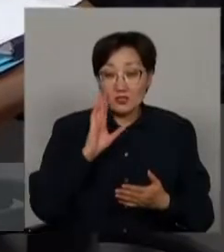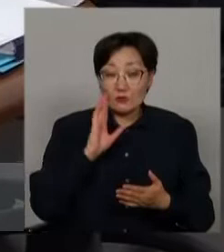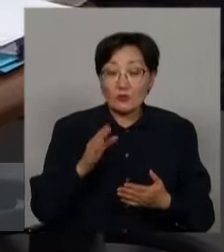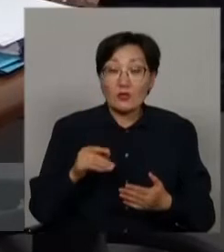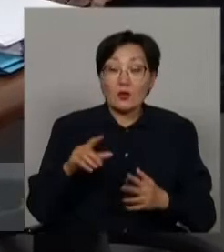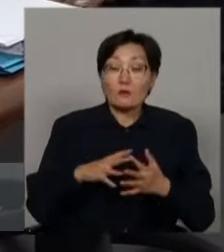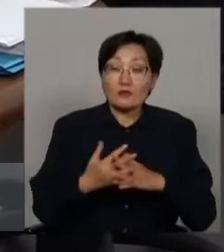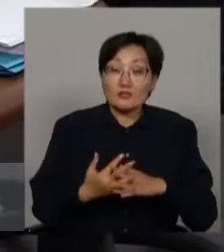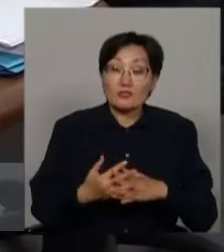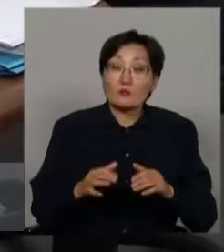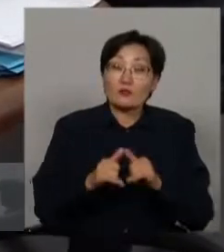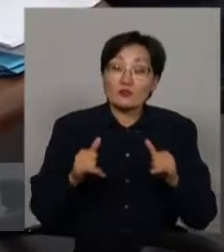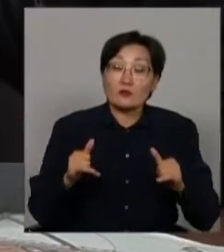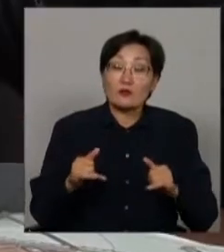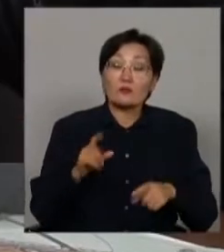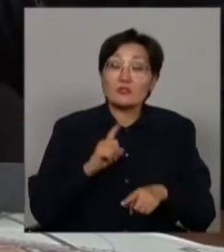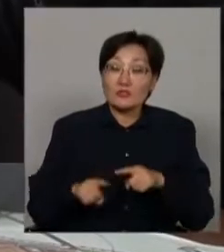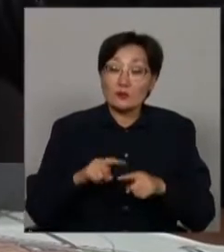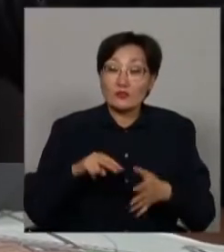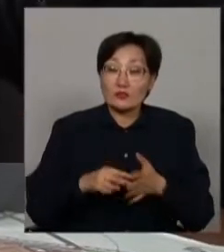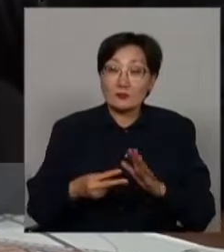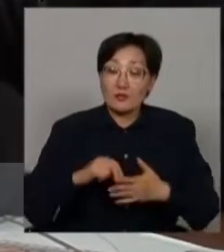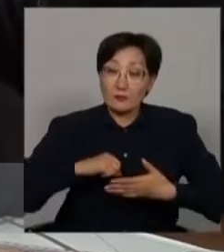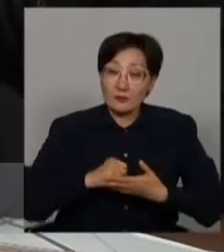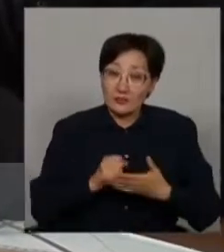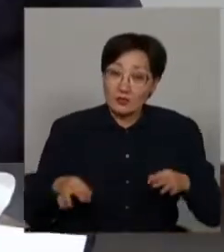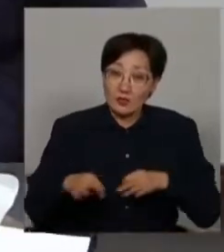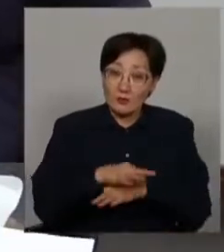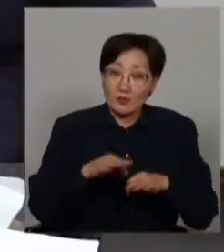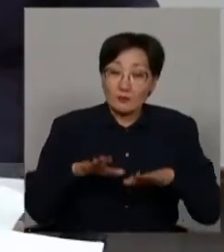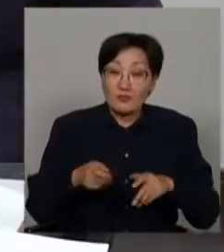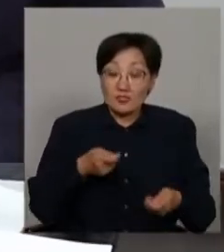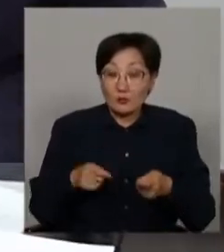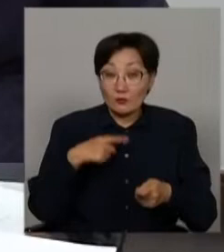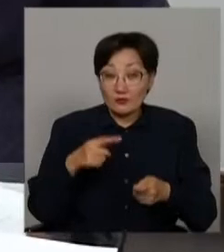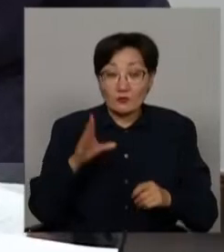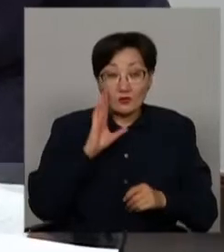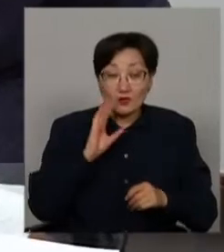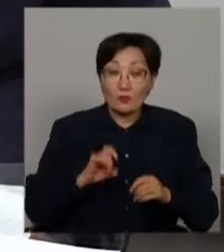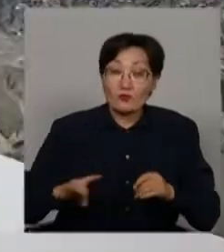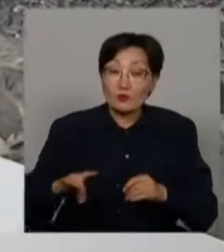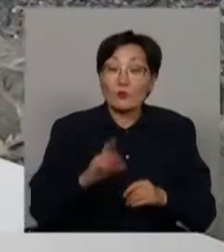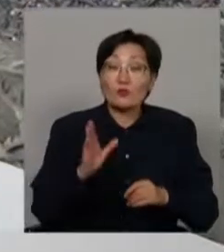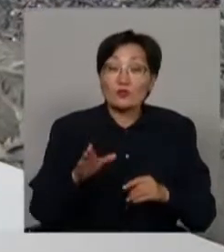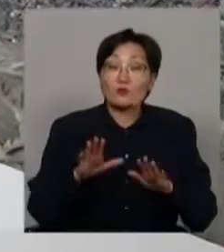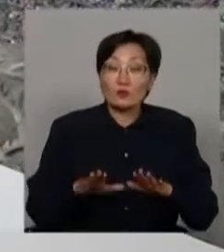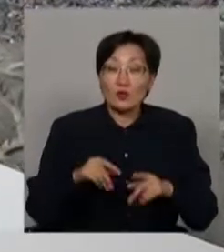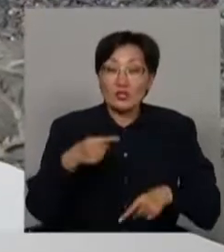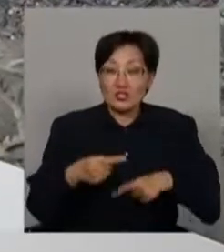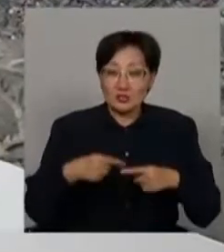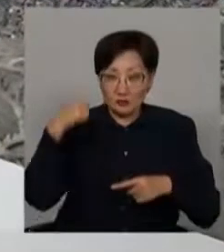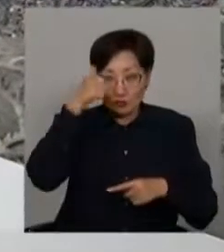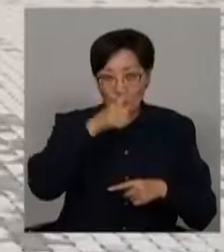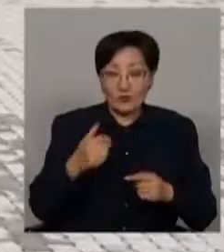что поселок стал разрастаться намного быстрее планов и принятых проектов. Местные администрации говорят, вода в микрорайоне будет, но только через год.